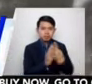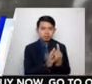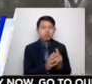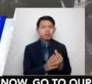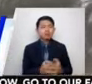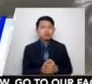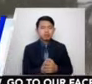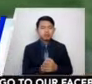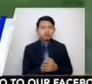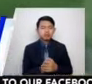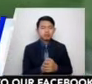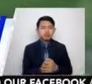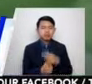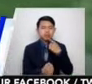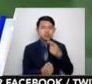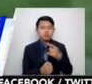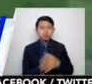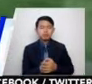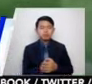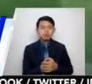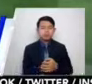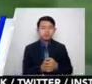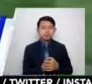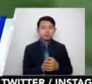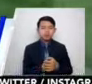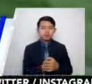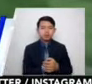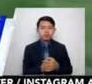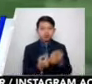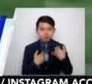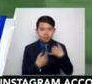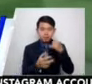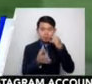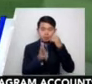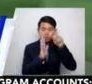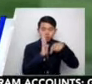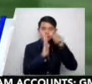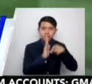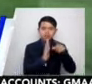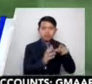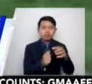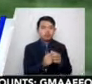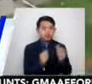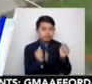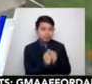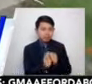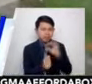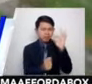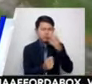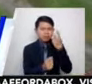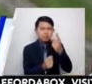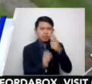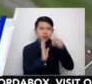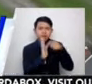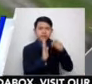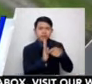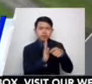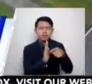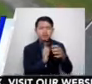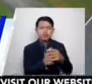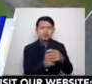Hurricane Center. Sa kuha po ng isa sa ating mga kababayan doon, makikita ang lakas ng hangin at ulan sa kanilang